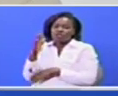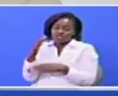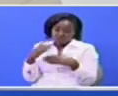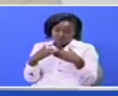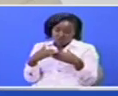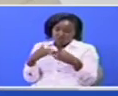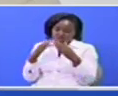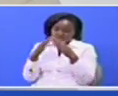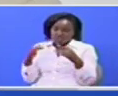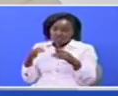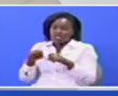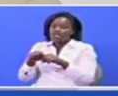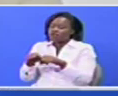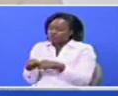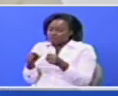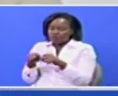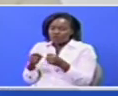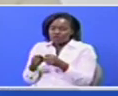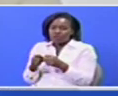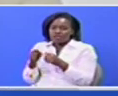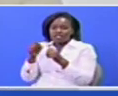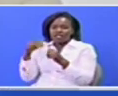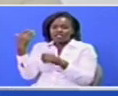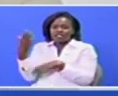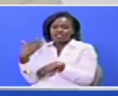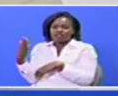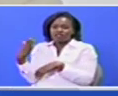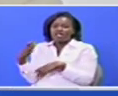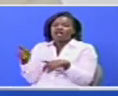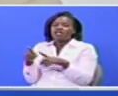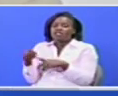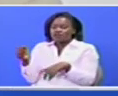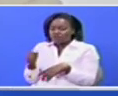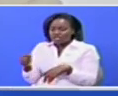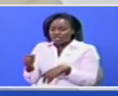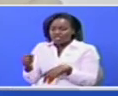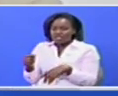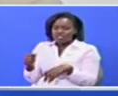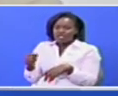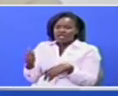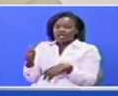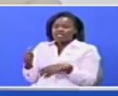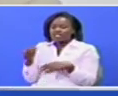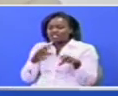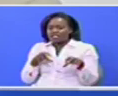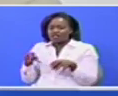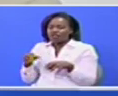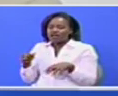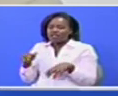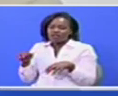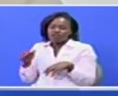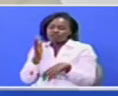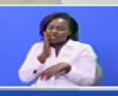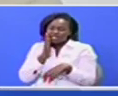watoe zile matawi na zafanya miti anguke. Na kama watu kama wazee sana sana chenda, kuna watu wanaathirika kama mama wazee, watu ambao